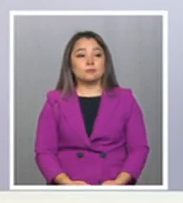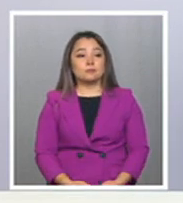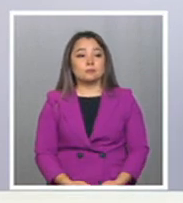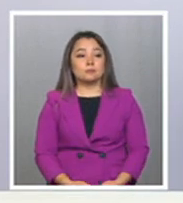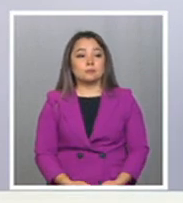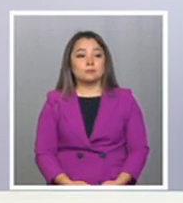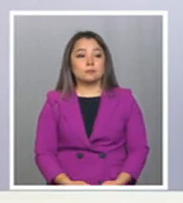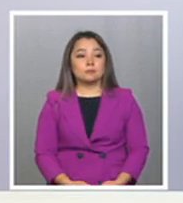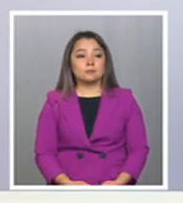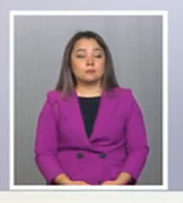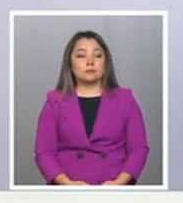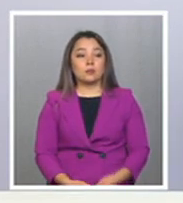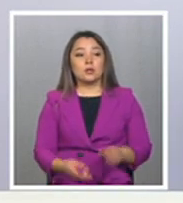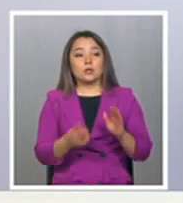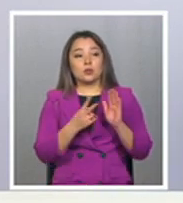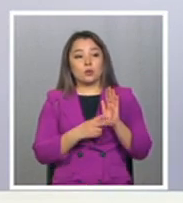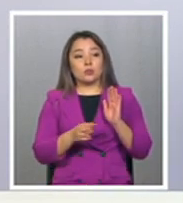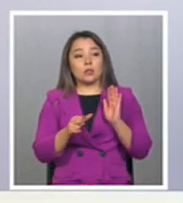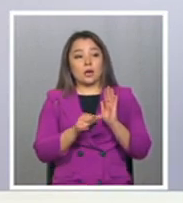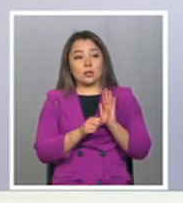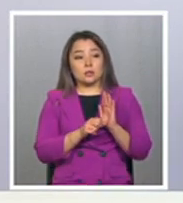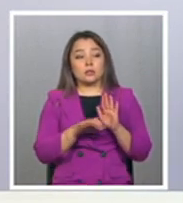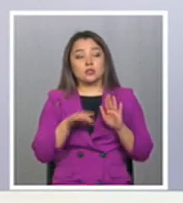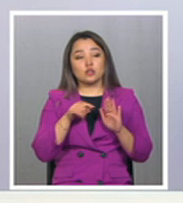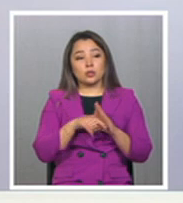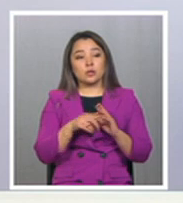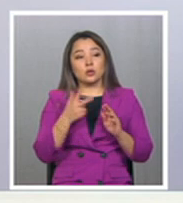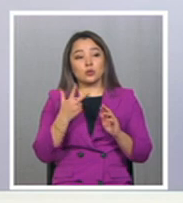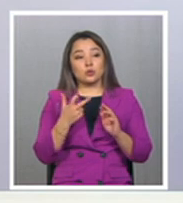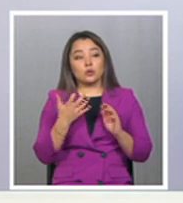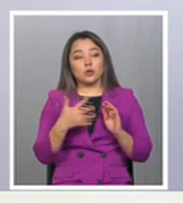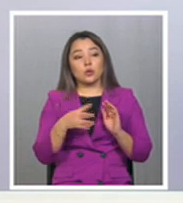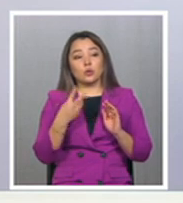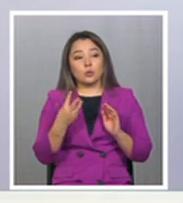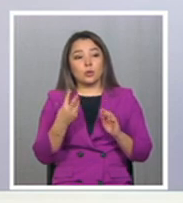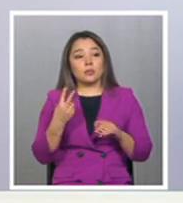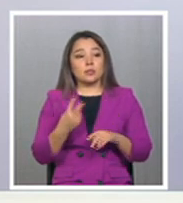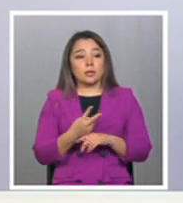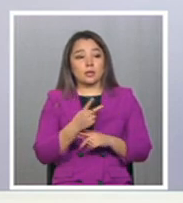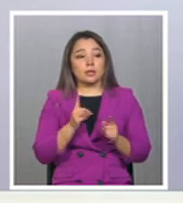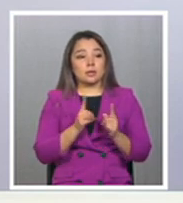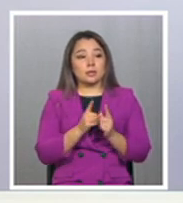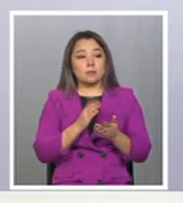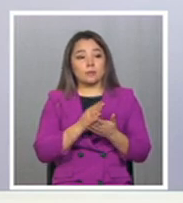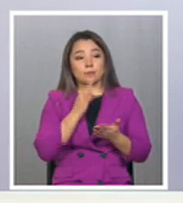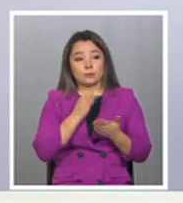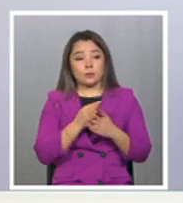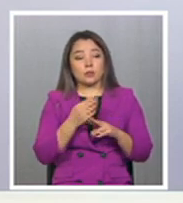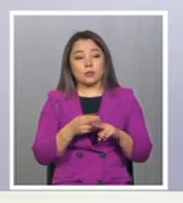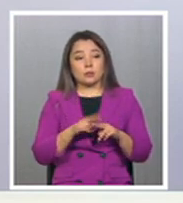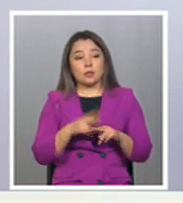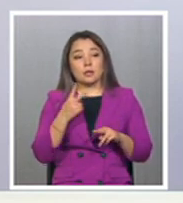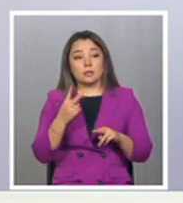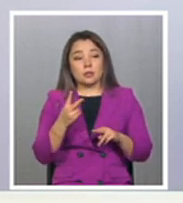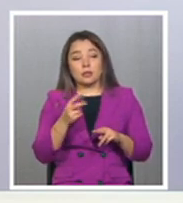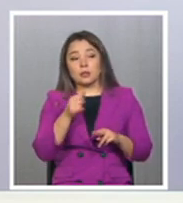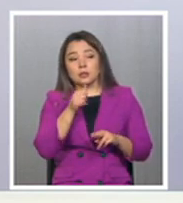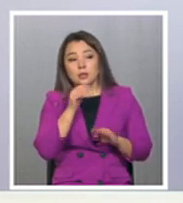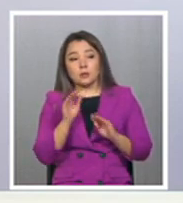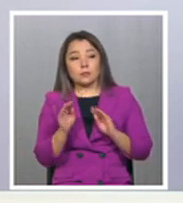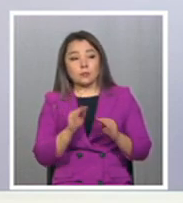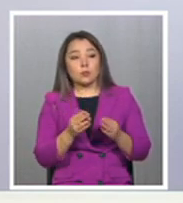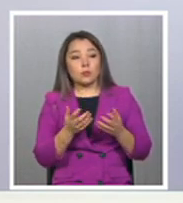болса, 706-ның ішінде 353 2 рет кездеседі. Иә? Сондықтан 2-ден береміз. Енді